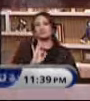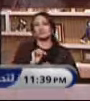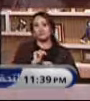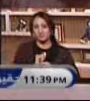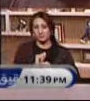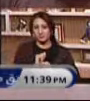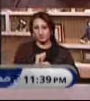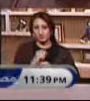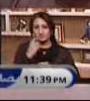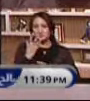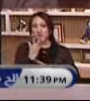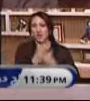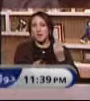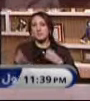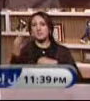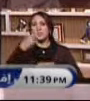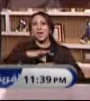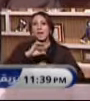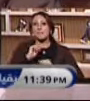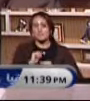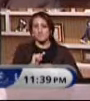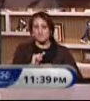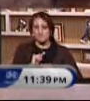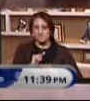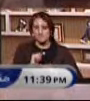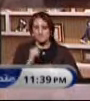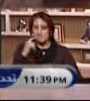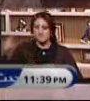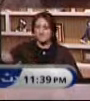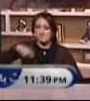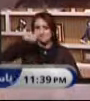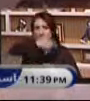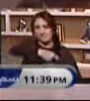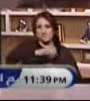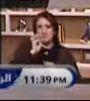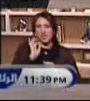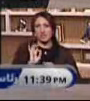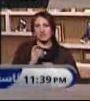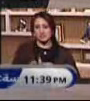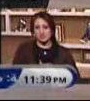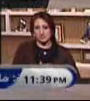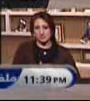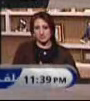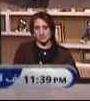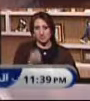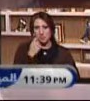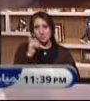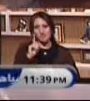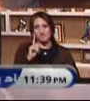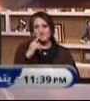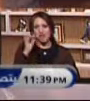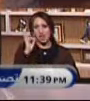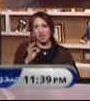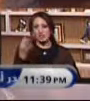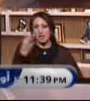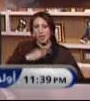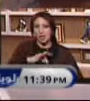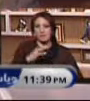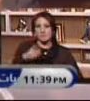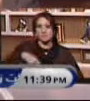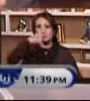ابن عمي يورث فيا لما اجي اموت ولما انا عليا دين ما يدفعش؟ الاصول الفقهي يقول لك ايه؟